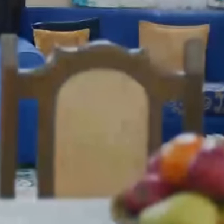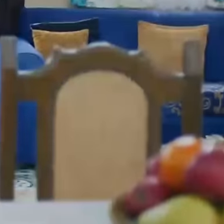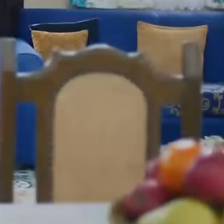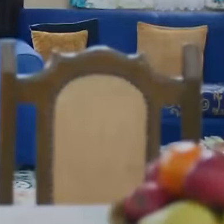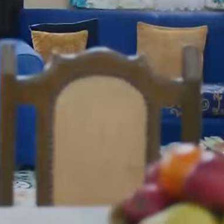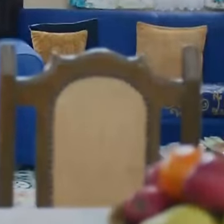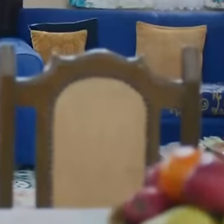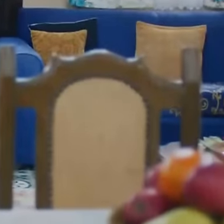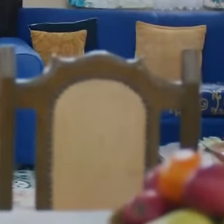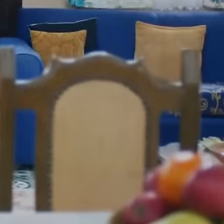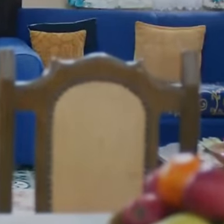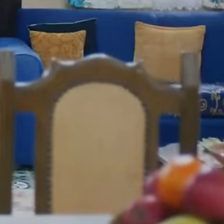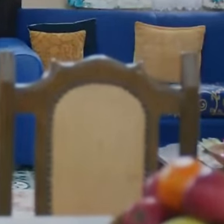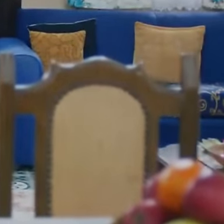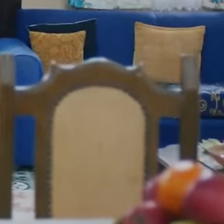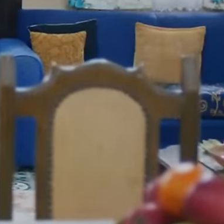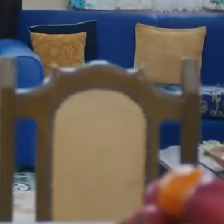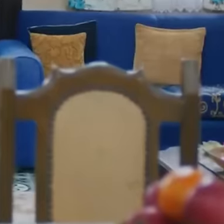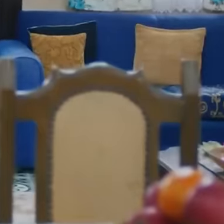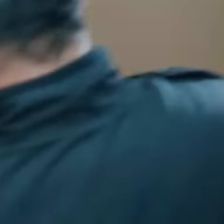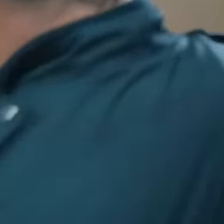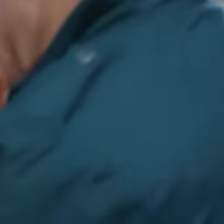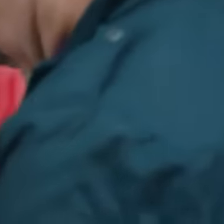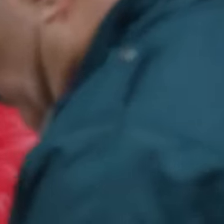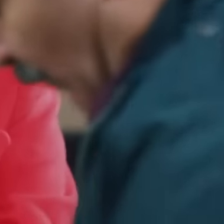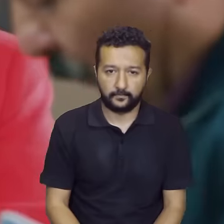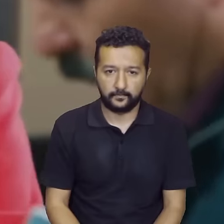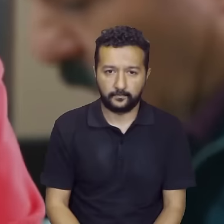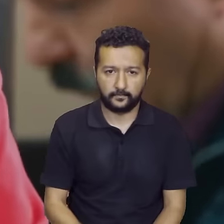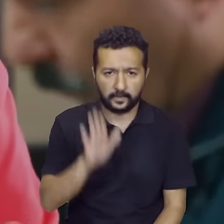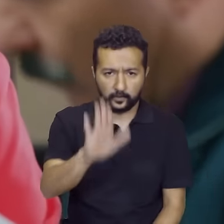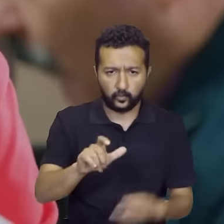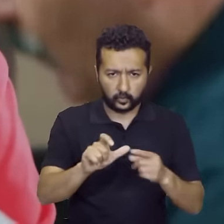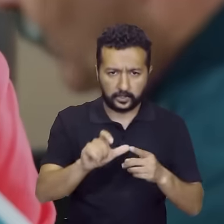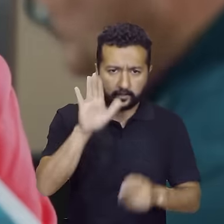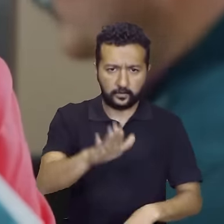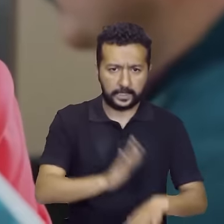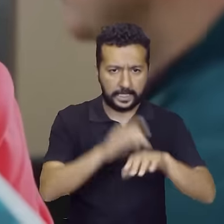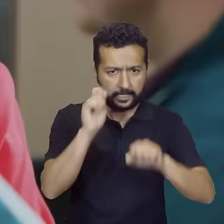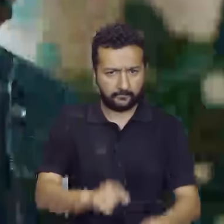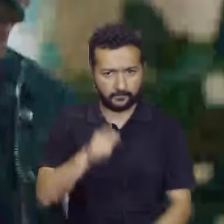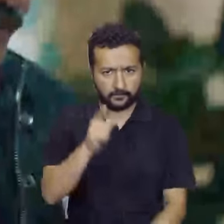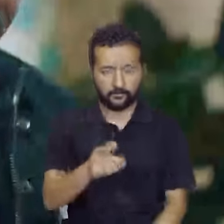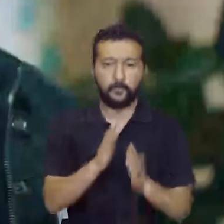içeri. Ayşen içeri girip kapıyı kapamasıyla Şener sarıldı. Ayşen ittirdi. Şener, ne yapıyorsun be? Özür dilerim ya,